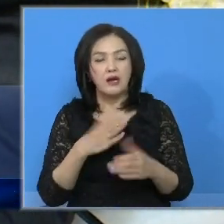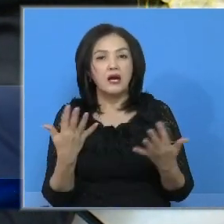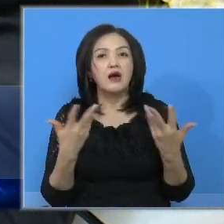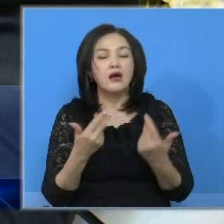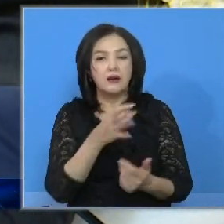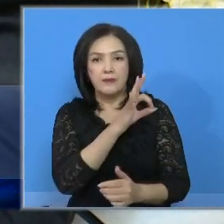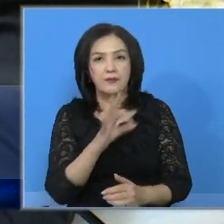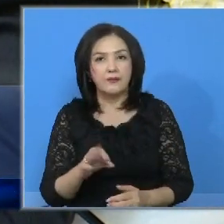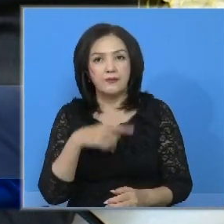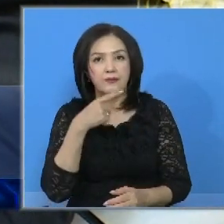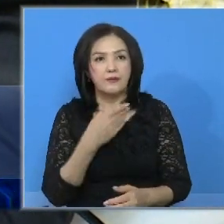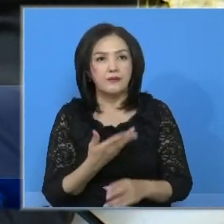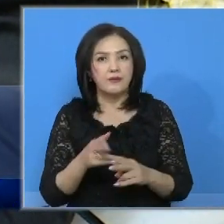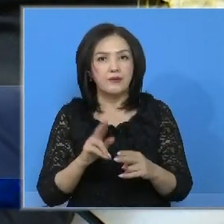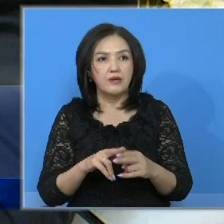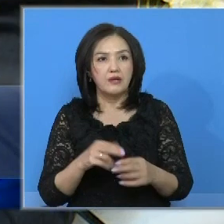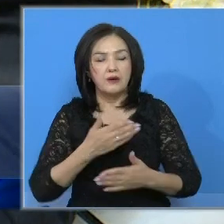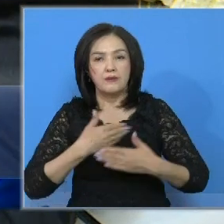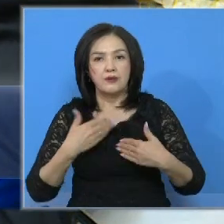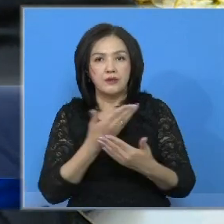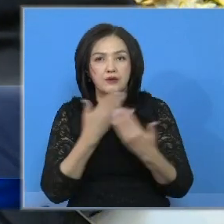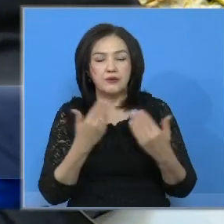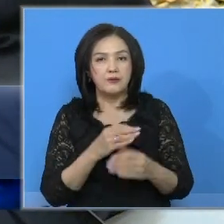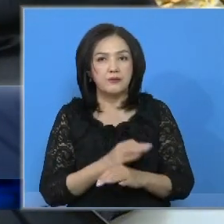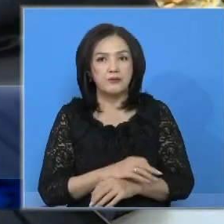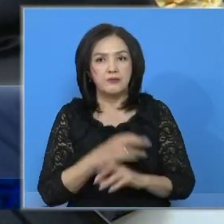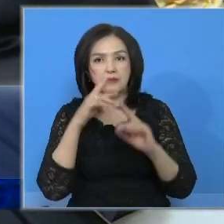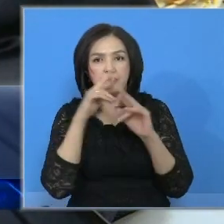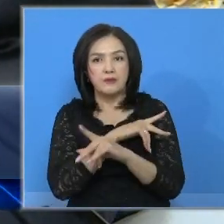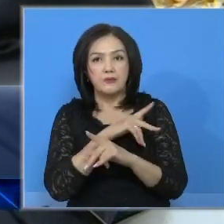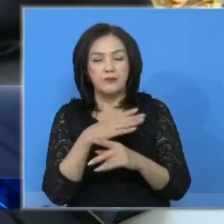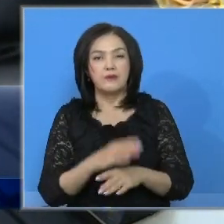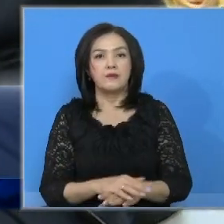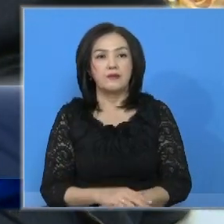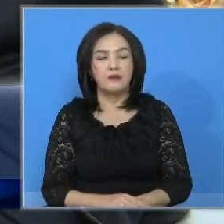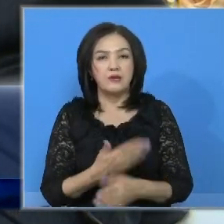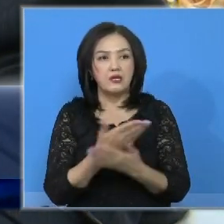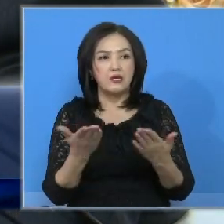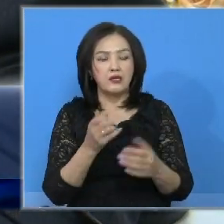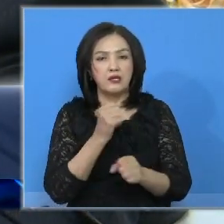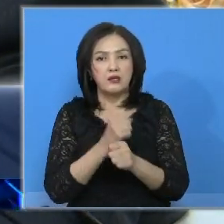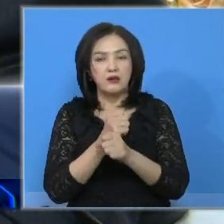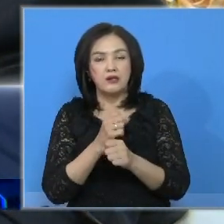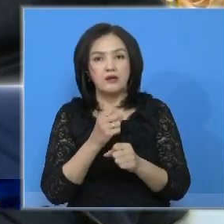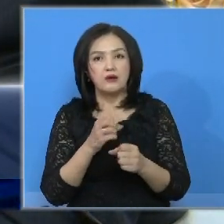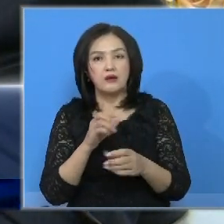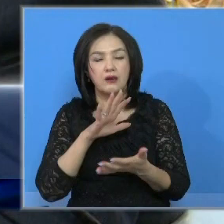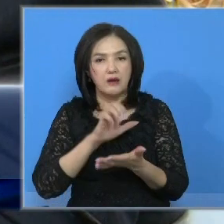пайызы? Айтыласыз ба? Ондай показатель менде жоқ қазір. Ол дұрыс емес онда. Қалай сайлай алмайсыз? Сіздер бұнымен жөндеп айналысатын